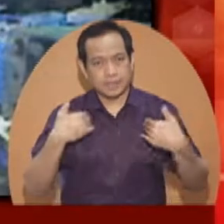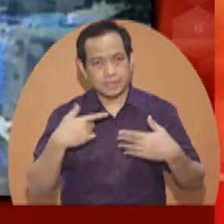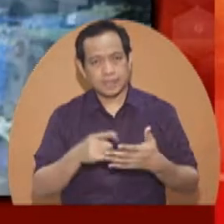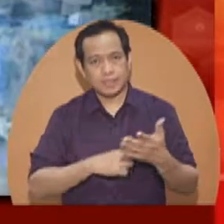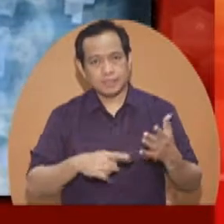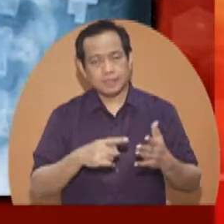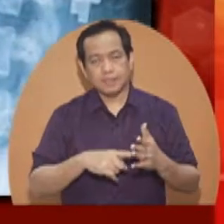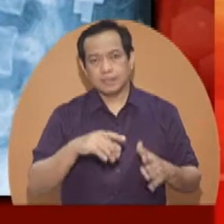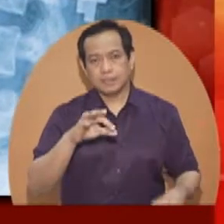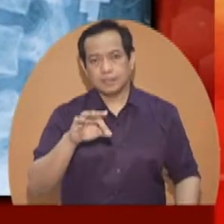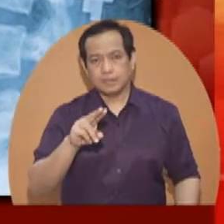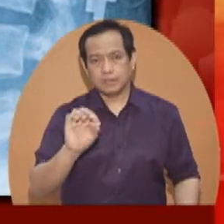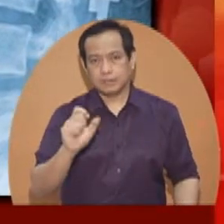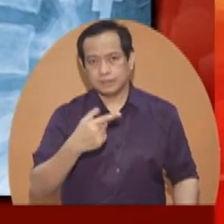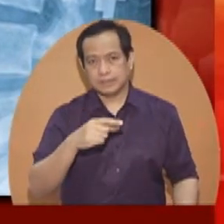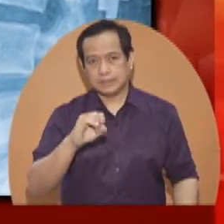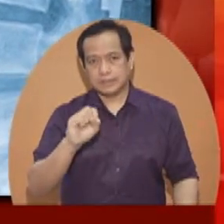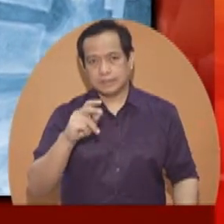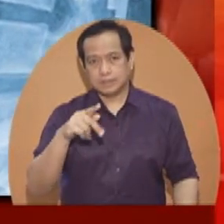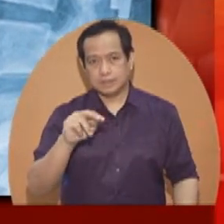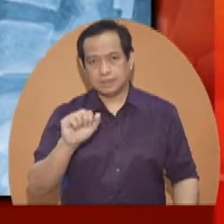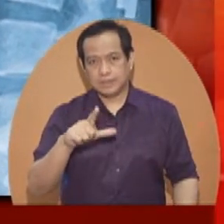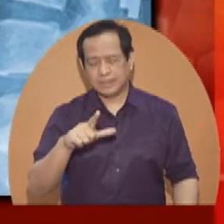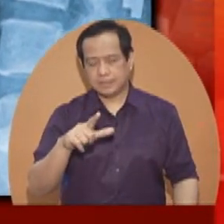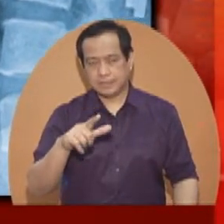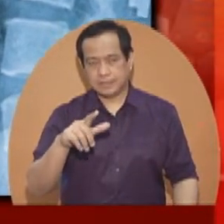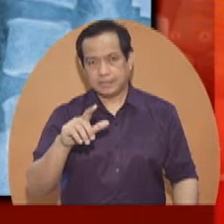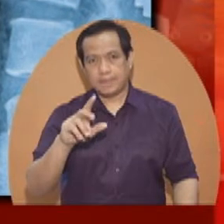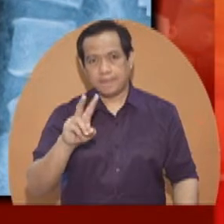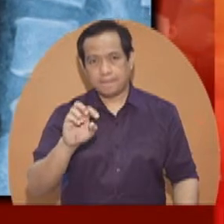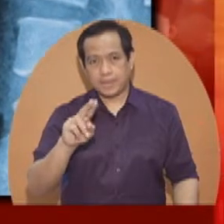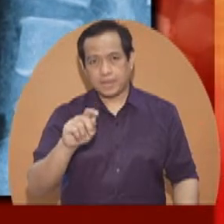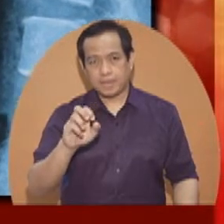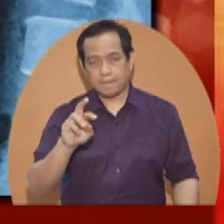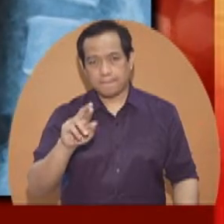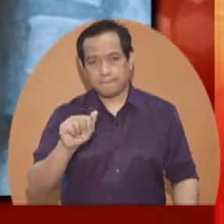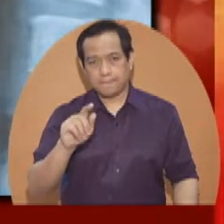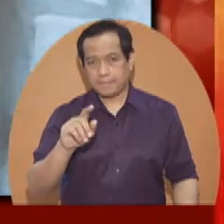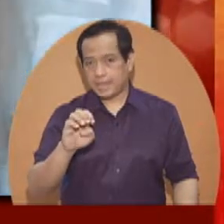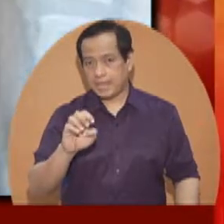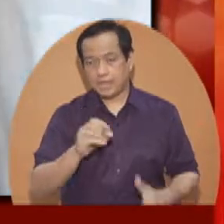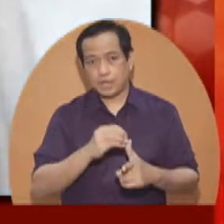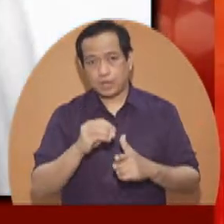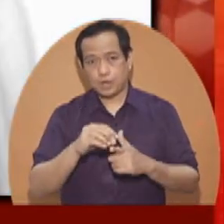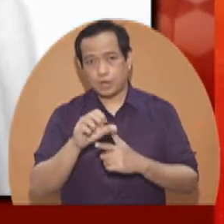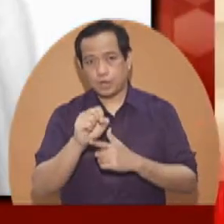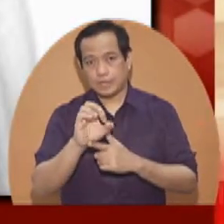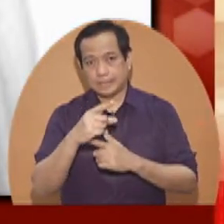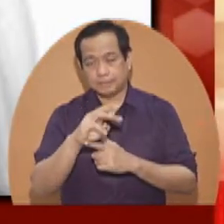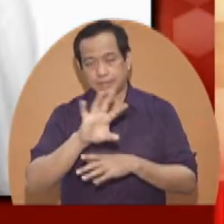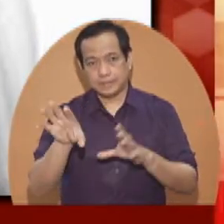operasyon ay merong kasamang fusing spinal vertebrae o mga segment na